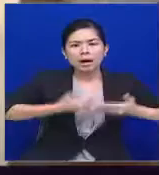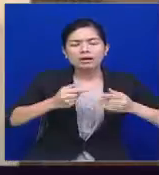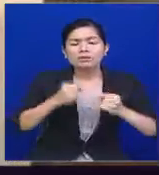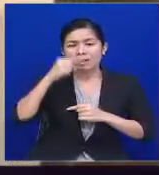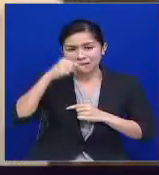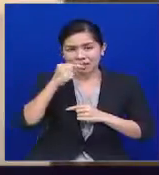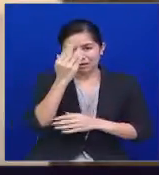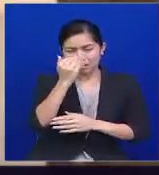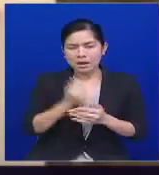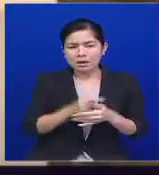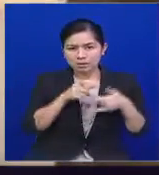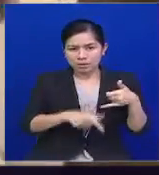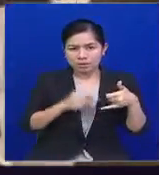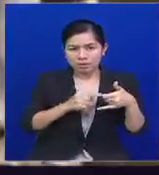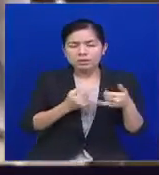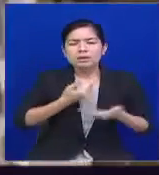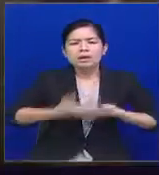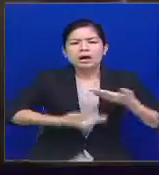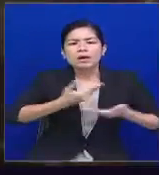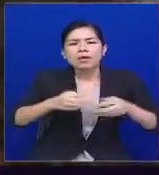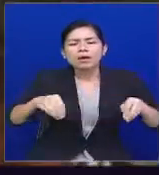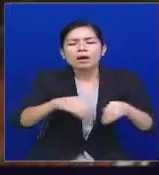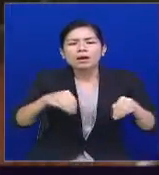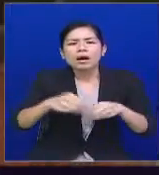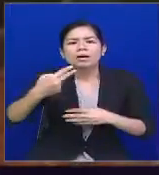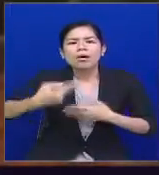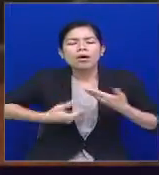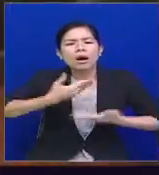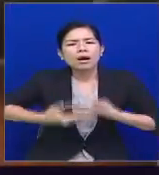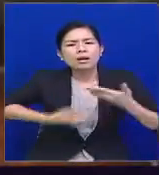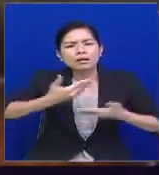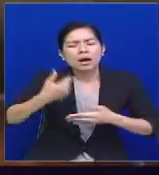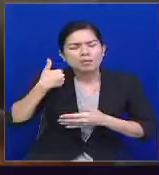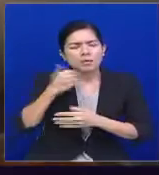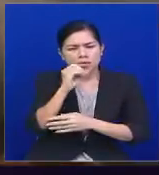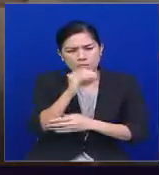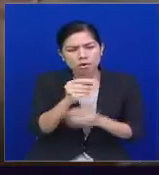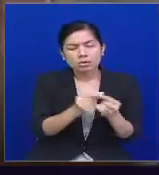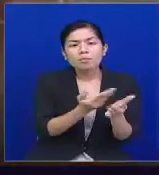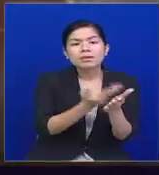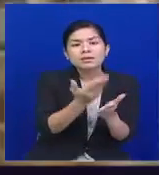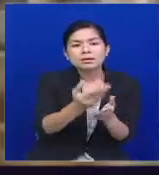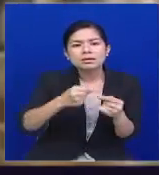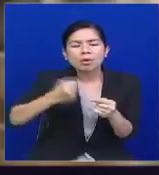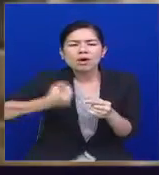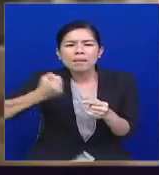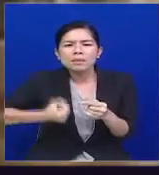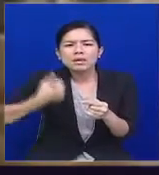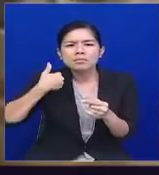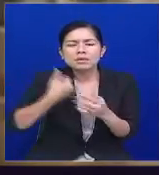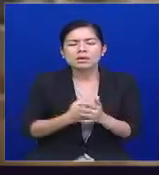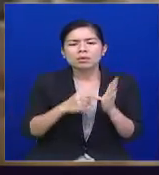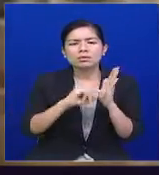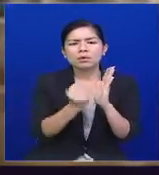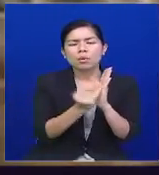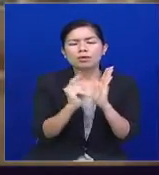การค้าเข้าร้องเรียนกับทีมข่าว NBTว่าพบกระปี่ปลอมที่ซื้อมาจากร้านค้าภายในวัดแห่งหนึ่งในอำเภอลาดหลุมแก้วจังหวัดปทุมธานี